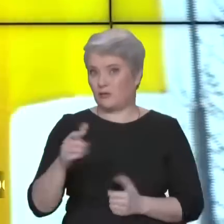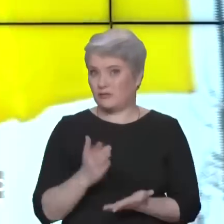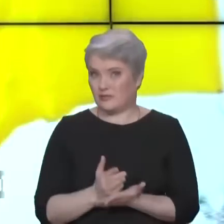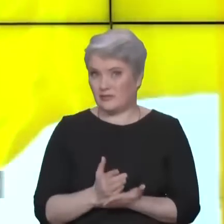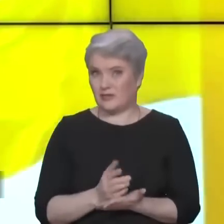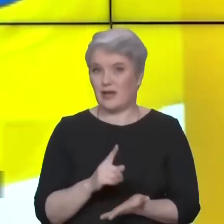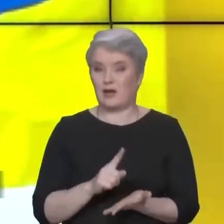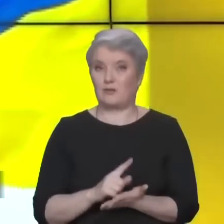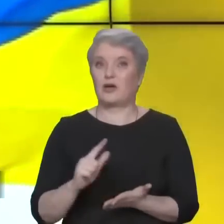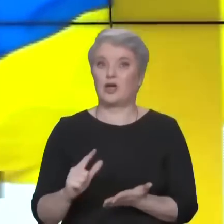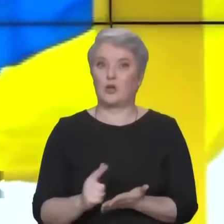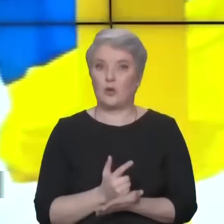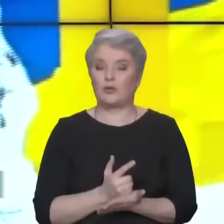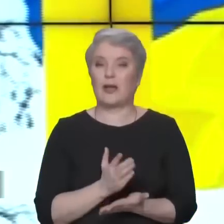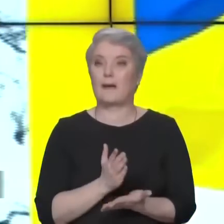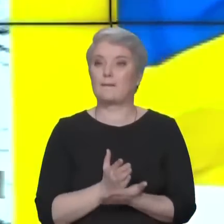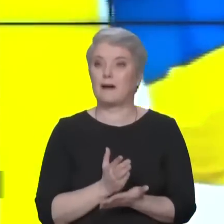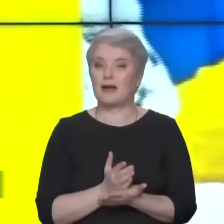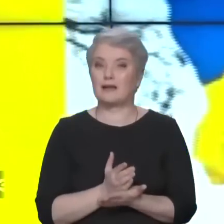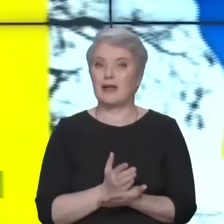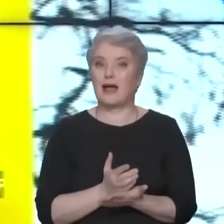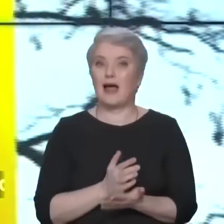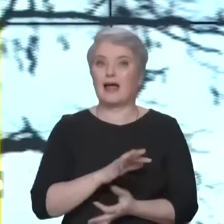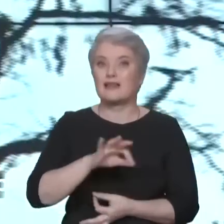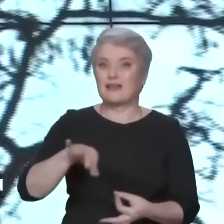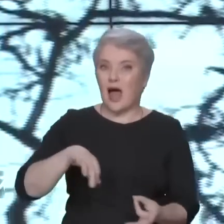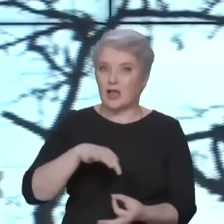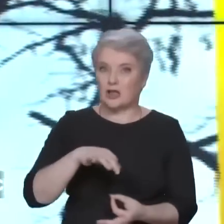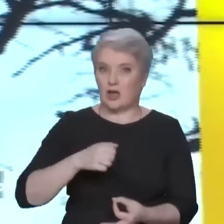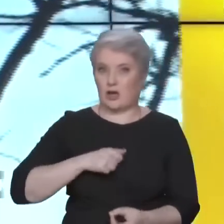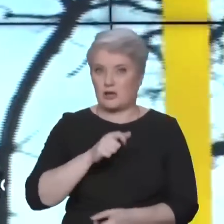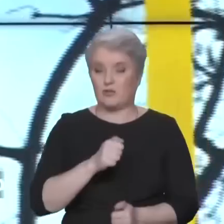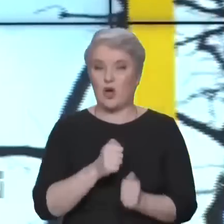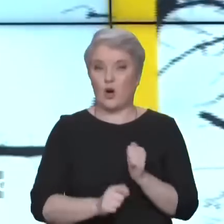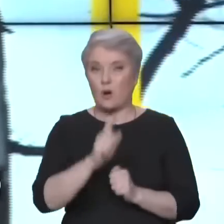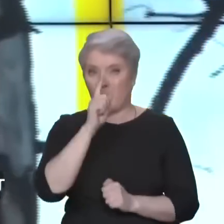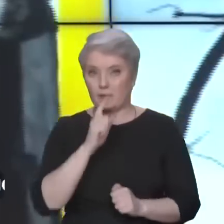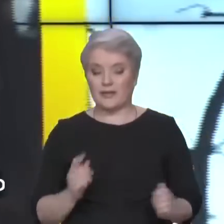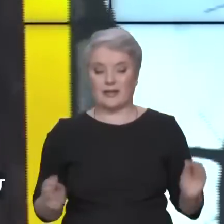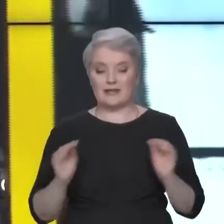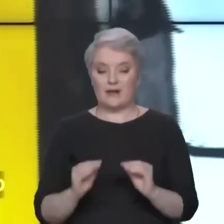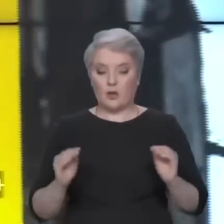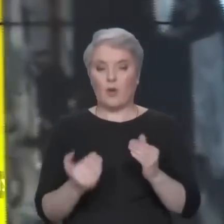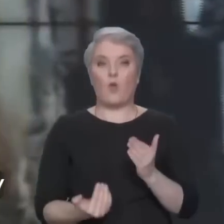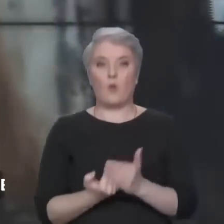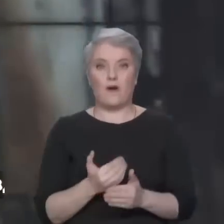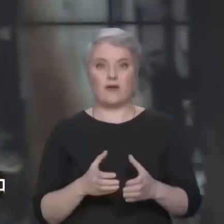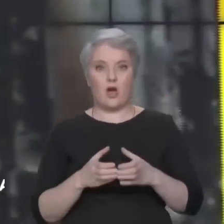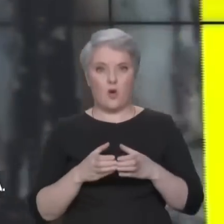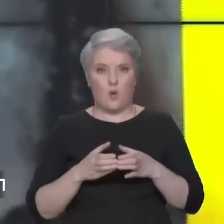ти повинен, знову ж таки, мати ось цей надлишок ресурсу для того, щоб кожного місяця сформувати ці ударні нові підрозділи,